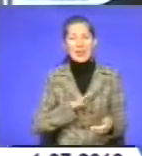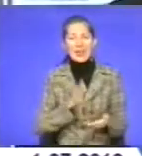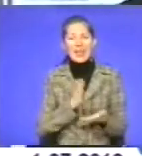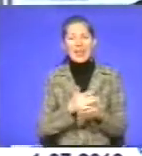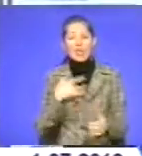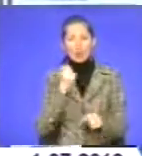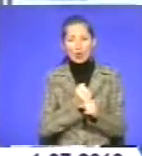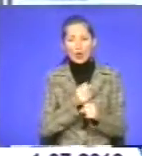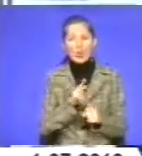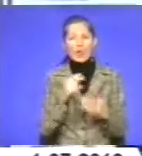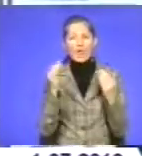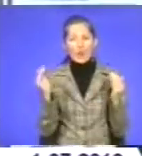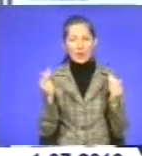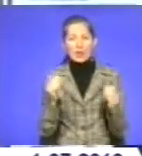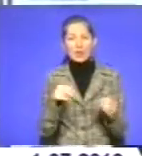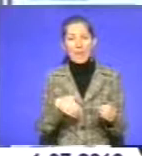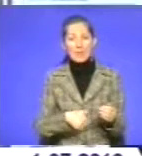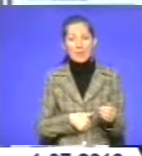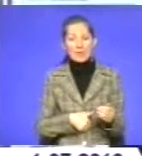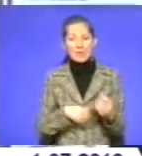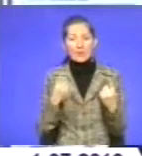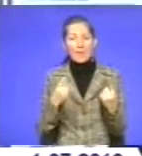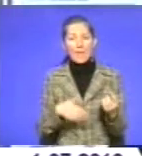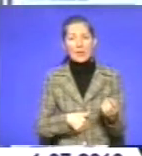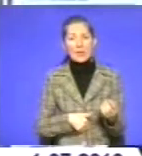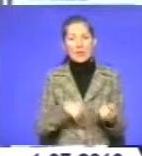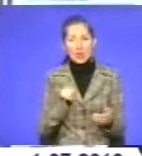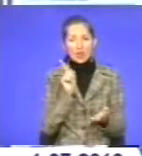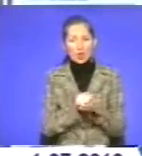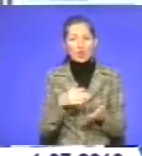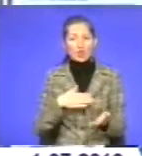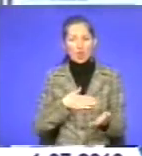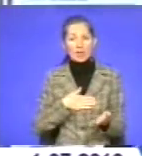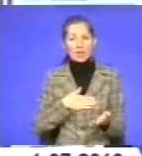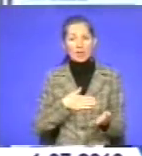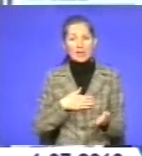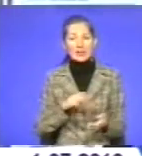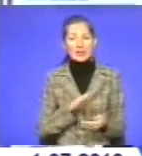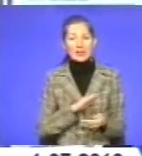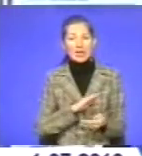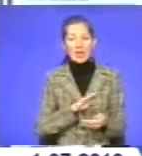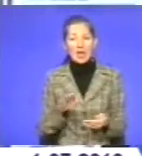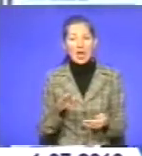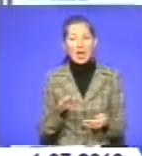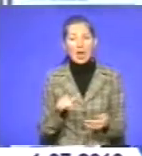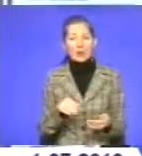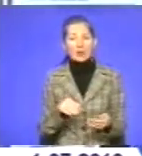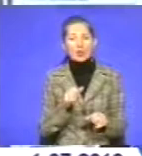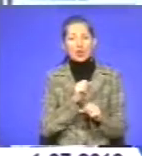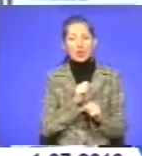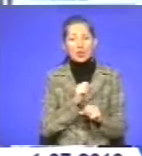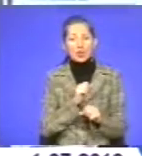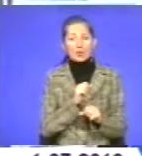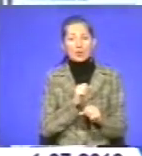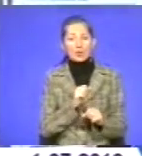як Великий піст, але він зобов'язує нас все рівно не зосереджуватися виключно